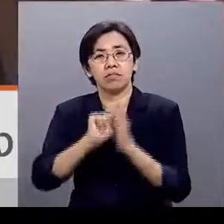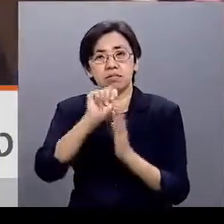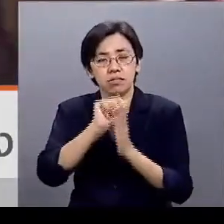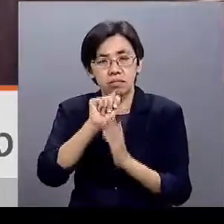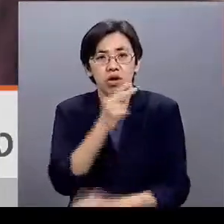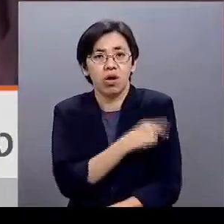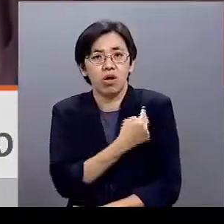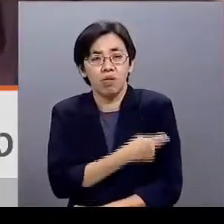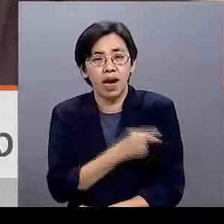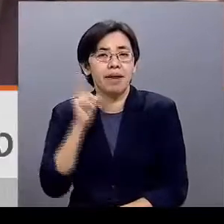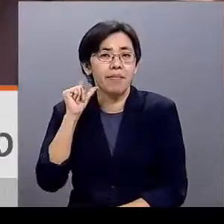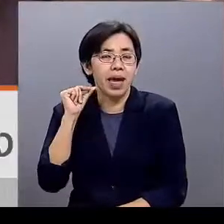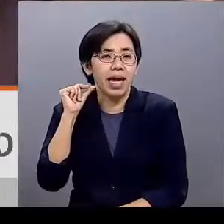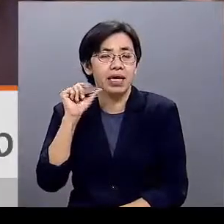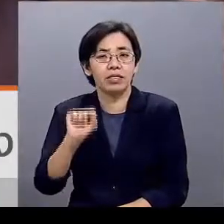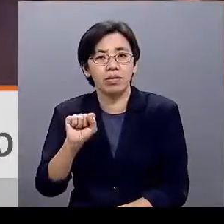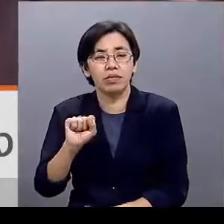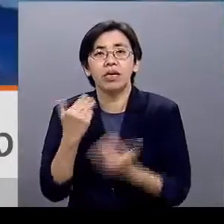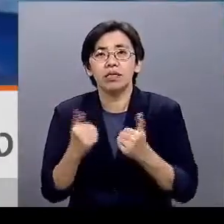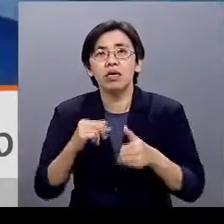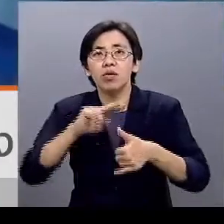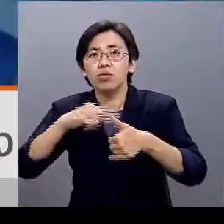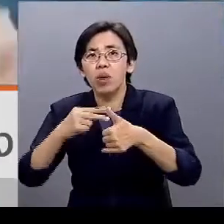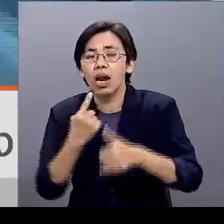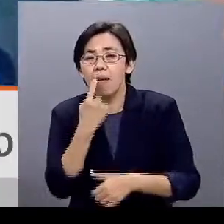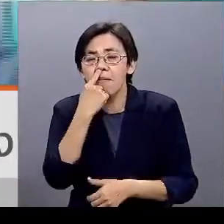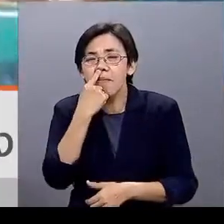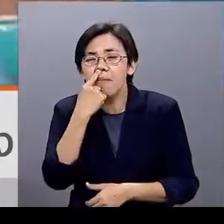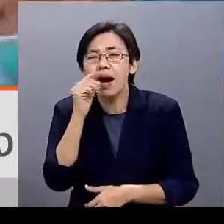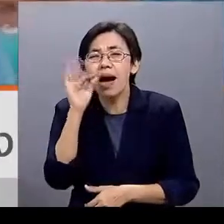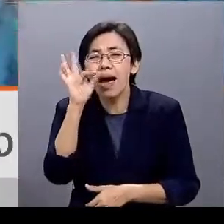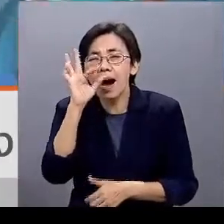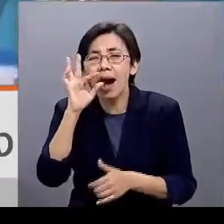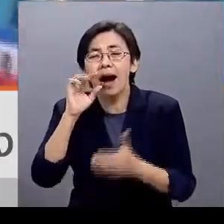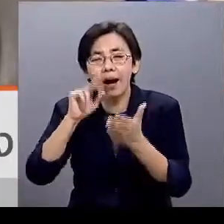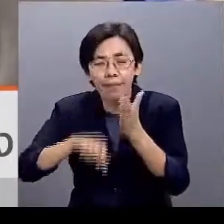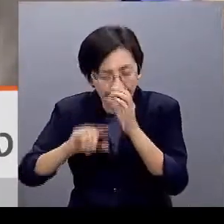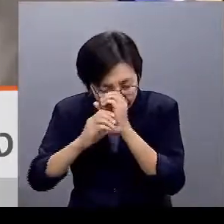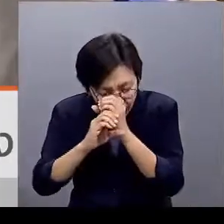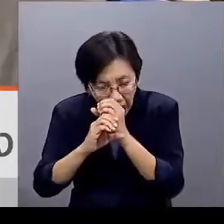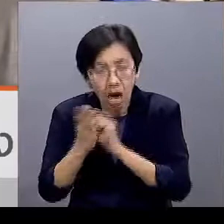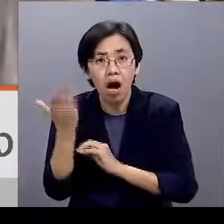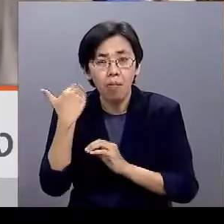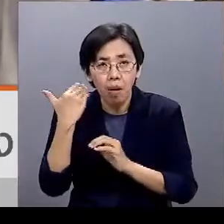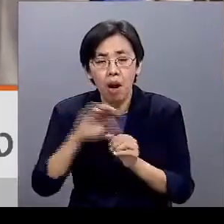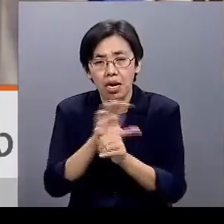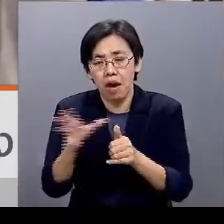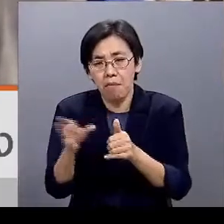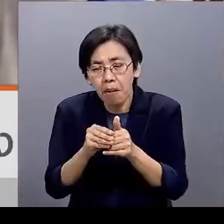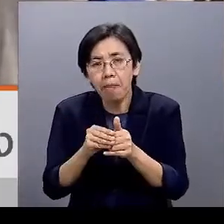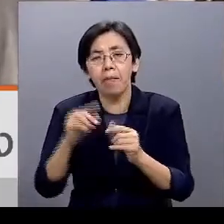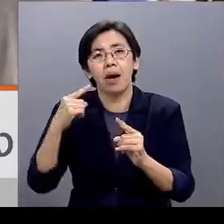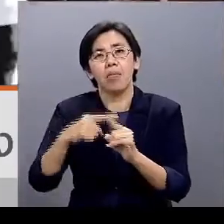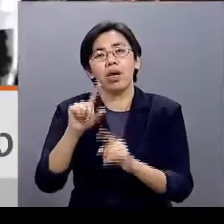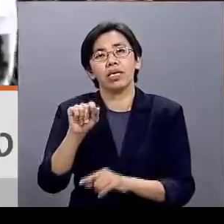อดยังตรวจคัดกรองกลุ่มเสี่ยงอย่างต่อเนื่องเมื่อวานนี้พบผู้ติดเชื้อโควิด -19 ใหม่26คนค่ะจึงนำตัวไปรักษ